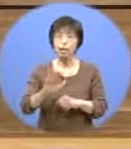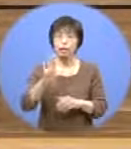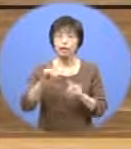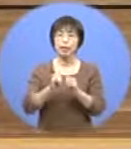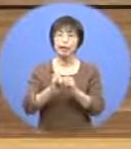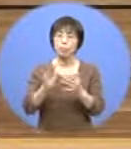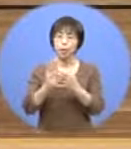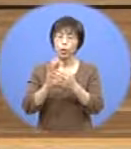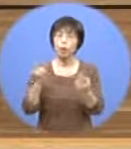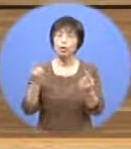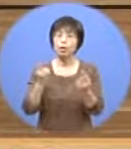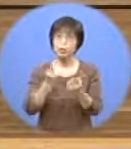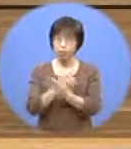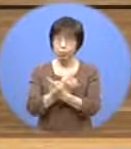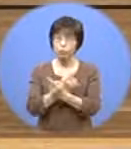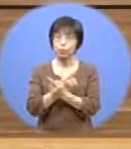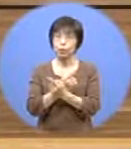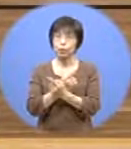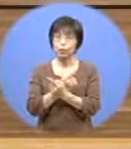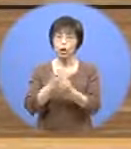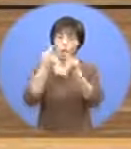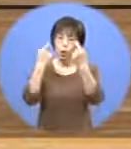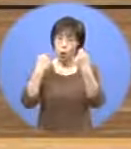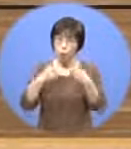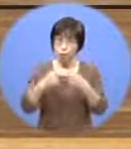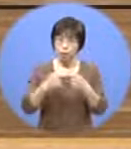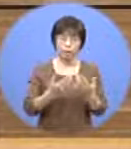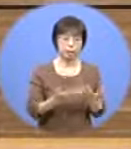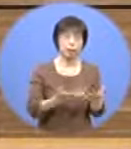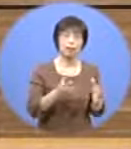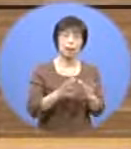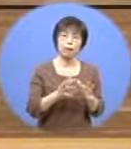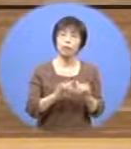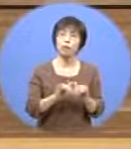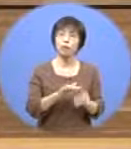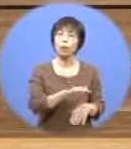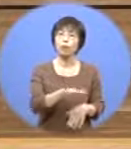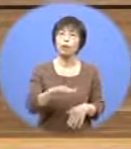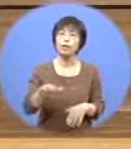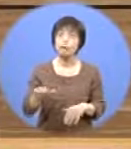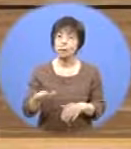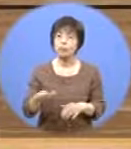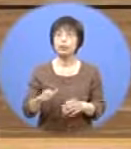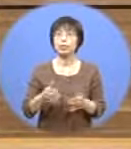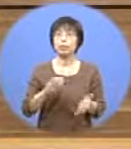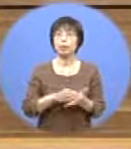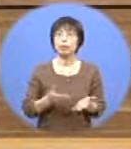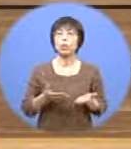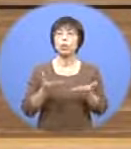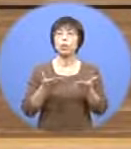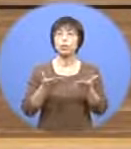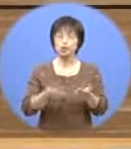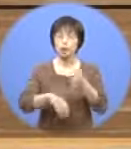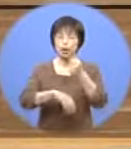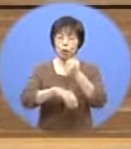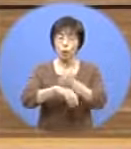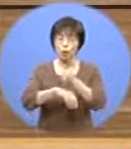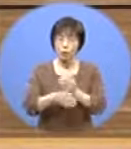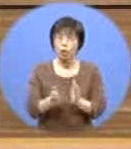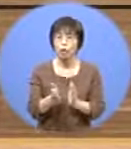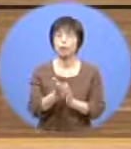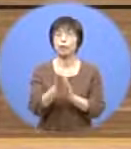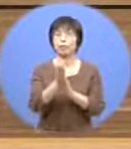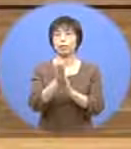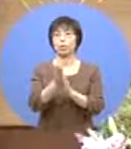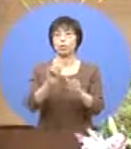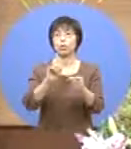民の模範となるべき個人や団体の方々を表彰し、その功績を称えることを目